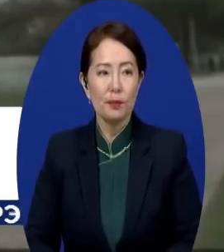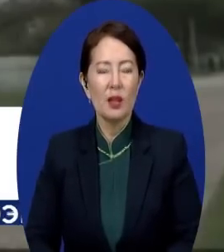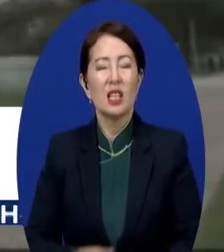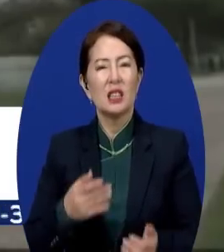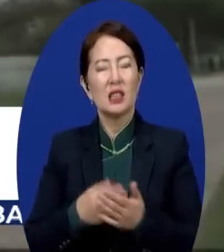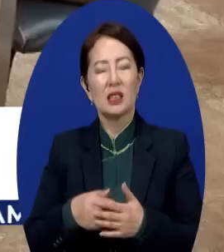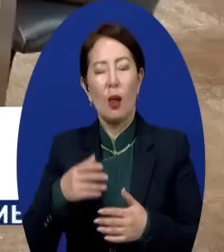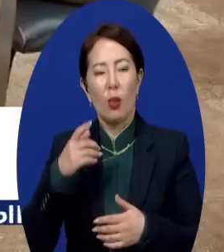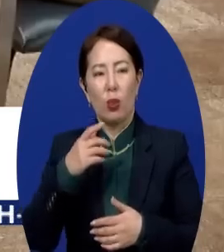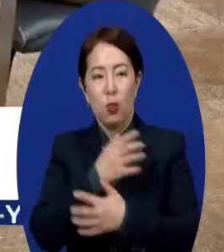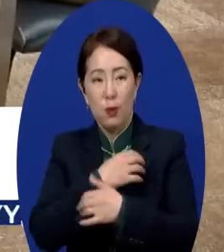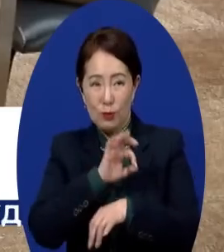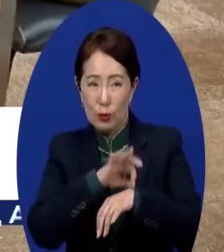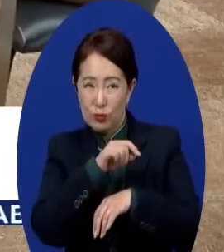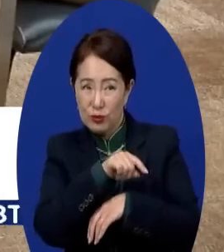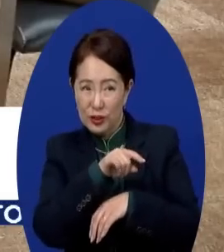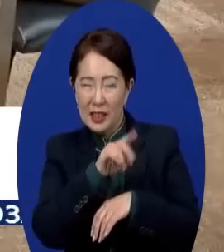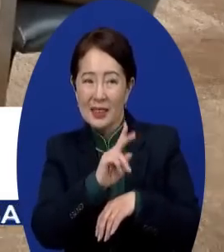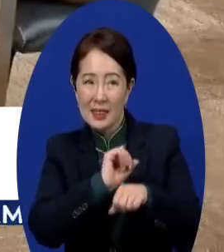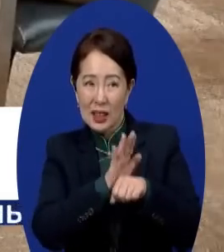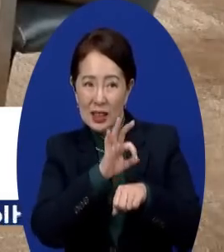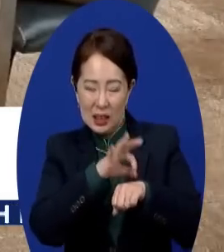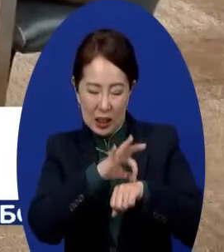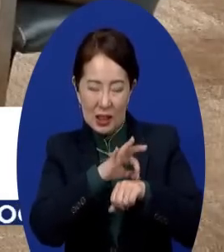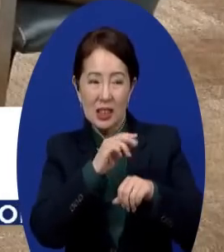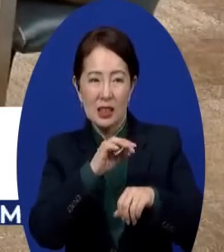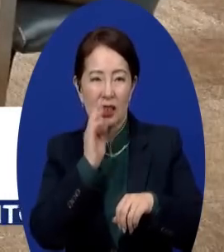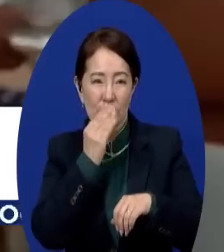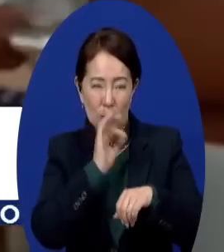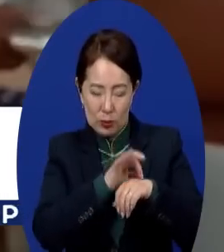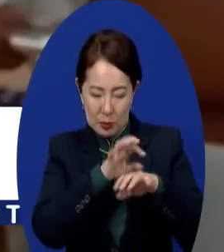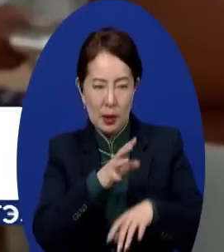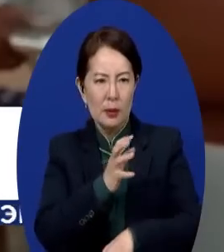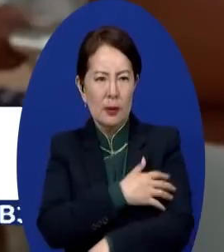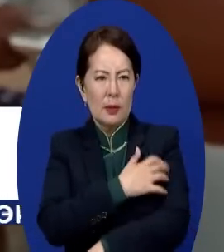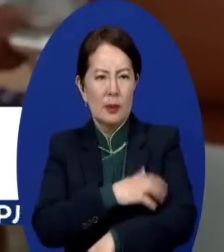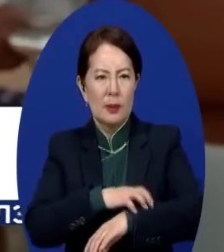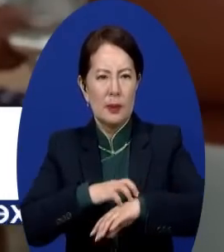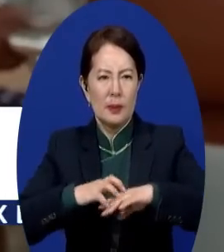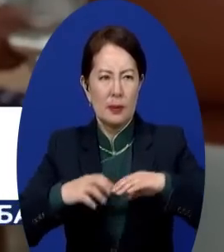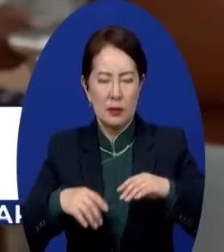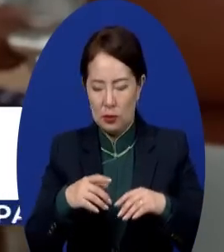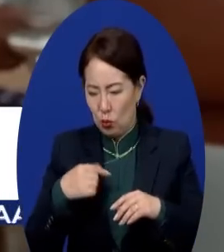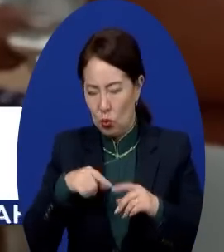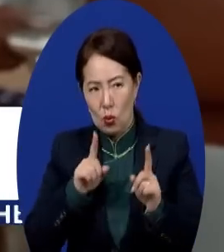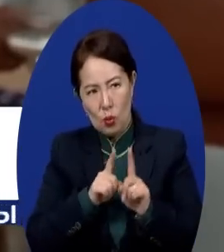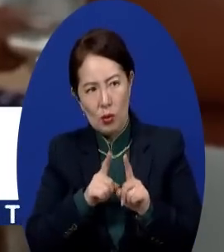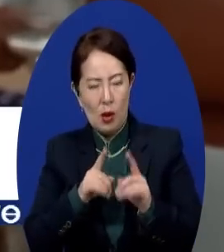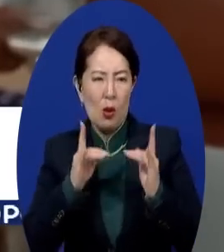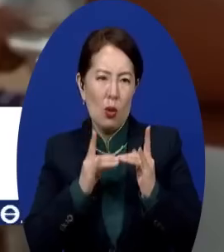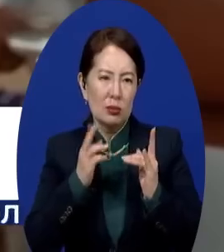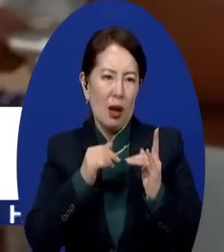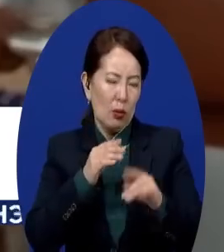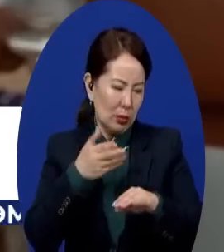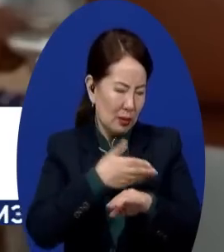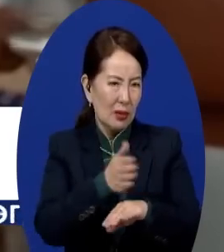Өөрөөр хэлбэл сармагчны цэцэг өвчнөөр өвчлсөн хүний биед тууралт үүсдэг, хэрвээ халдвартай хүнтэй ойр харьцах, эсвэл түүний хувцас орд ирний